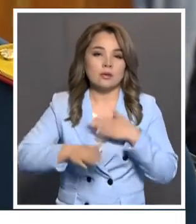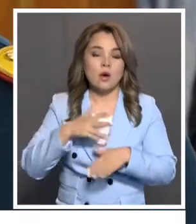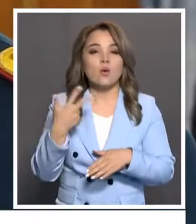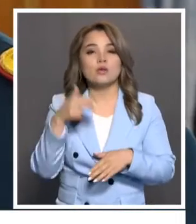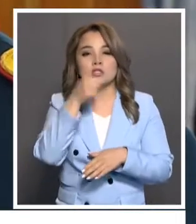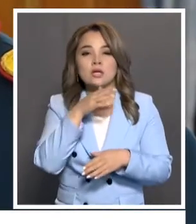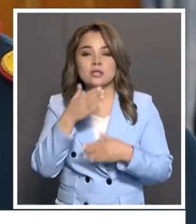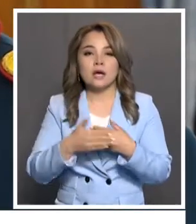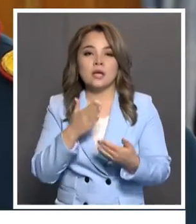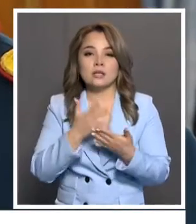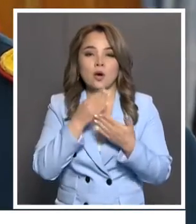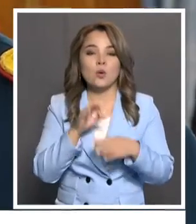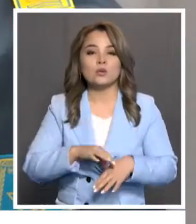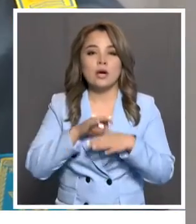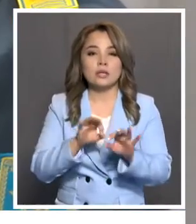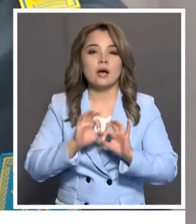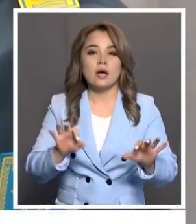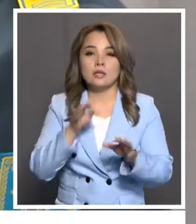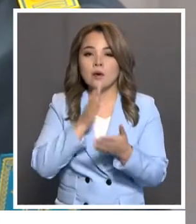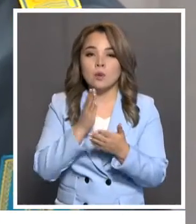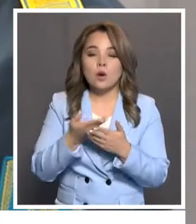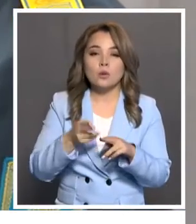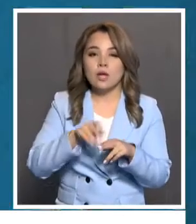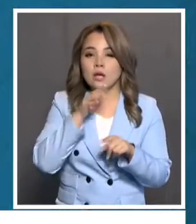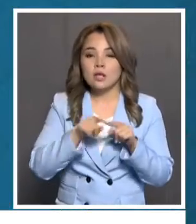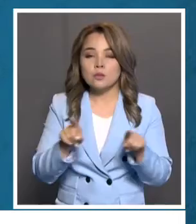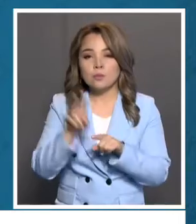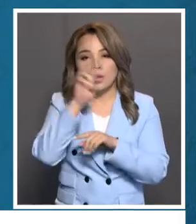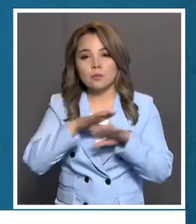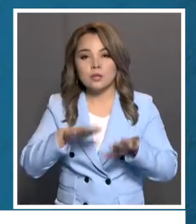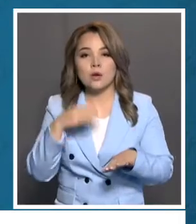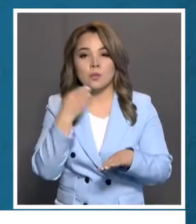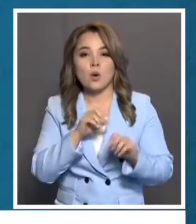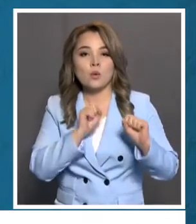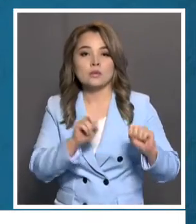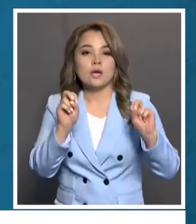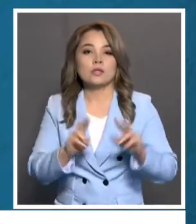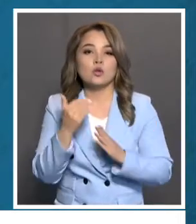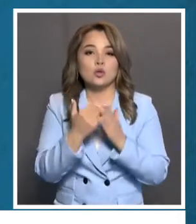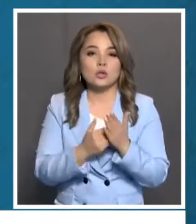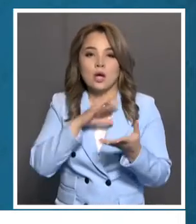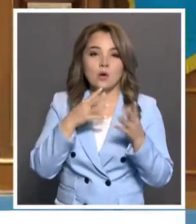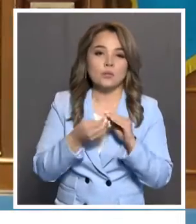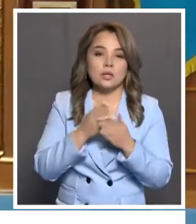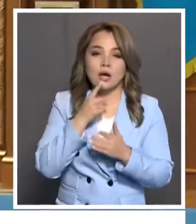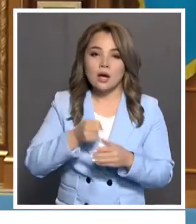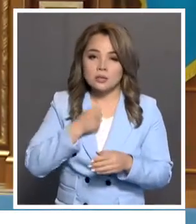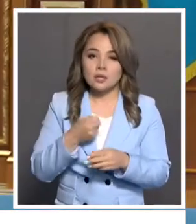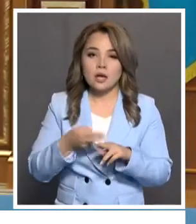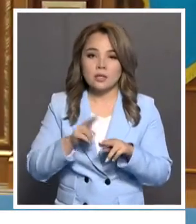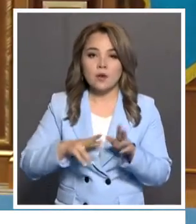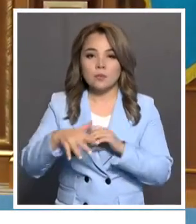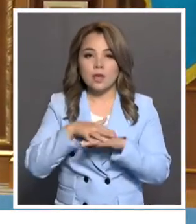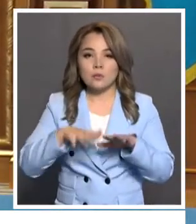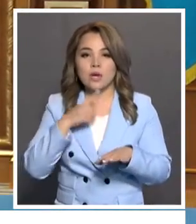тәуелсіздігіміздің 30 жылдығы аясында өтіп жатқанын атап өтті. Осы уақыт ішінде мемлекетіміздің мықты қорғаныс жүйесін қалыптастырдық. Әскеріміздің 5 қаруын